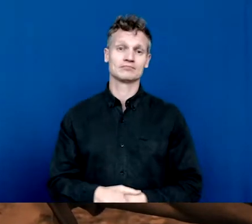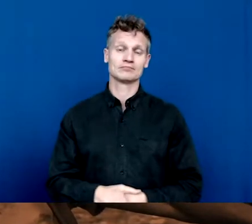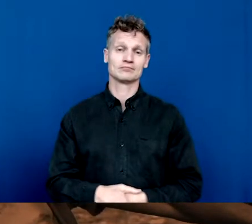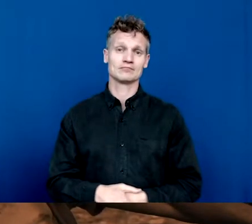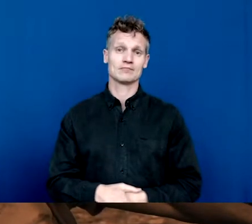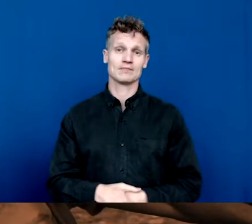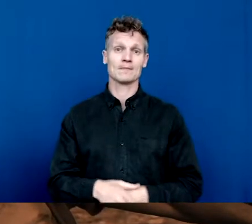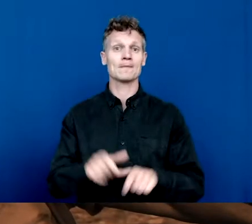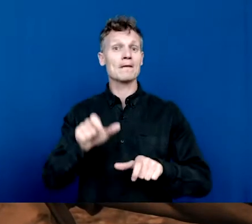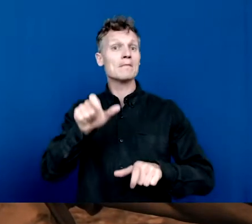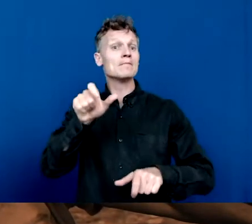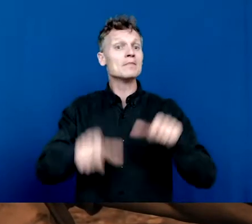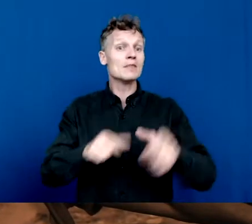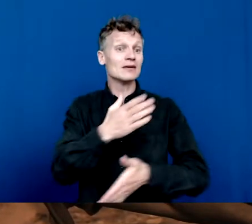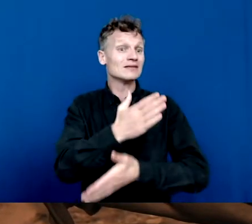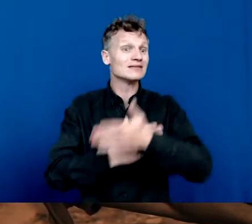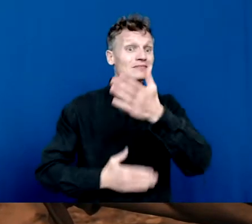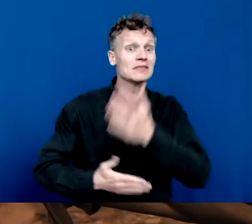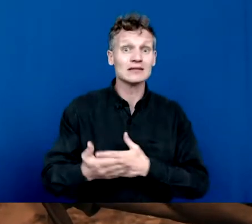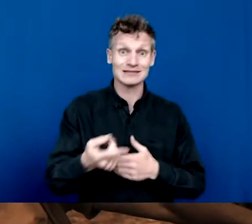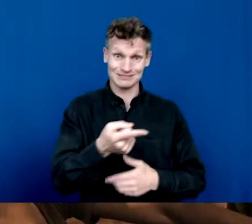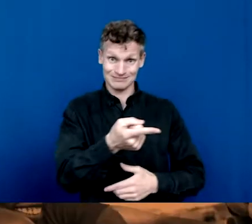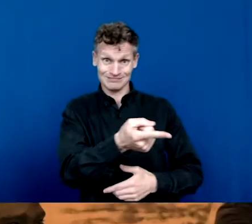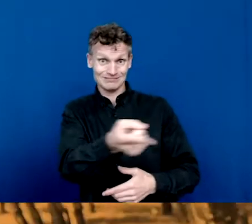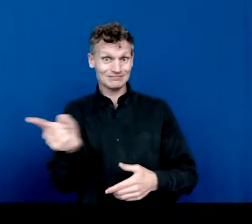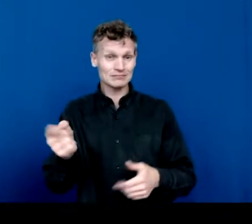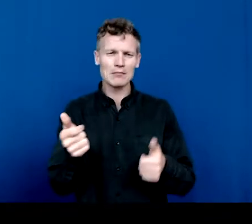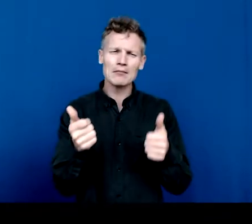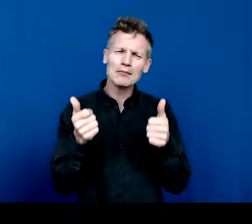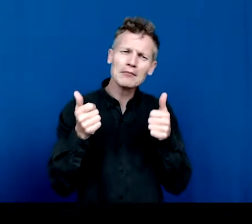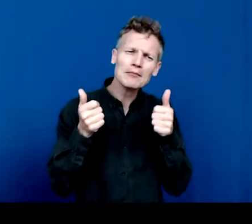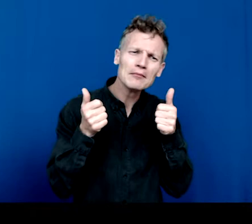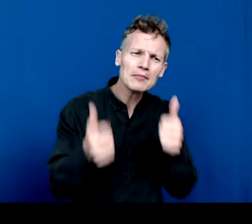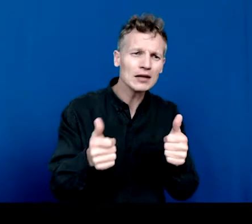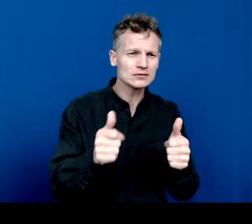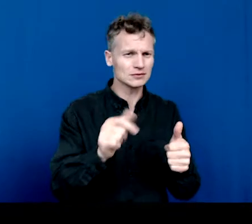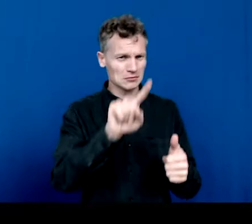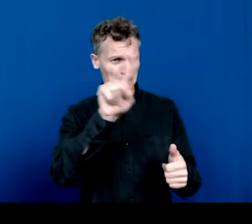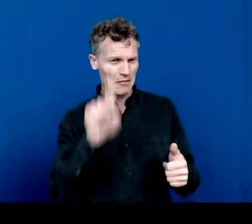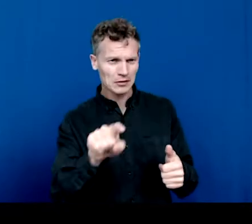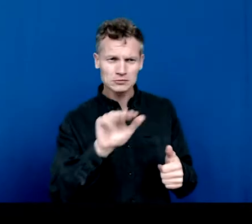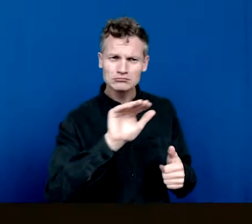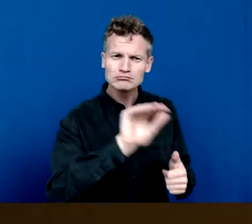objectifs poursuivis par ces conventions. C'est nous qui décidons.